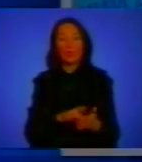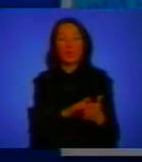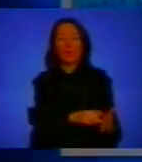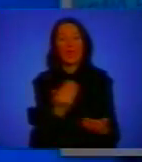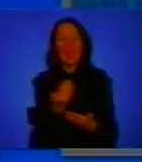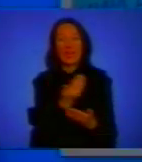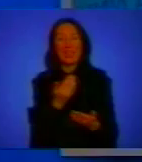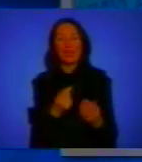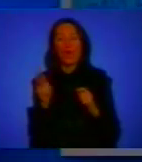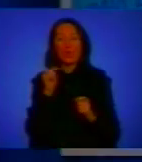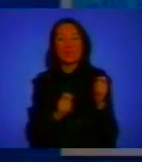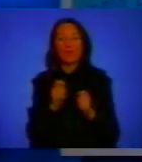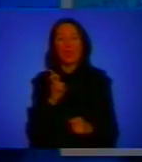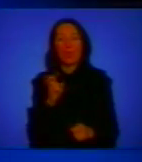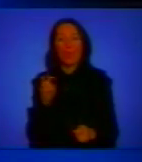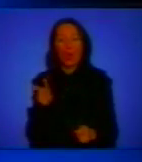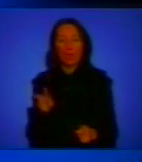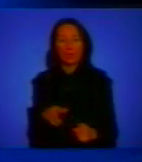«Бом».